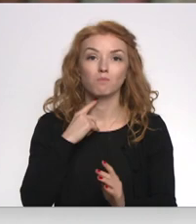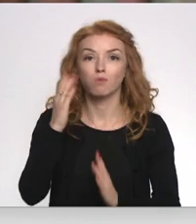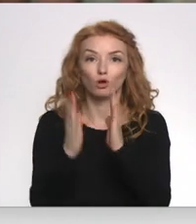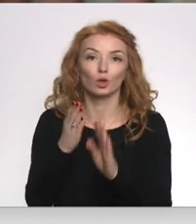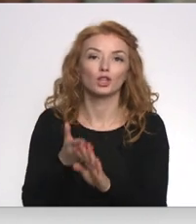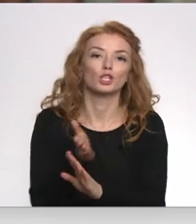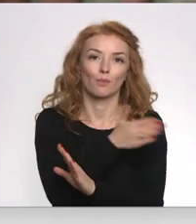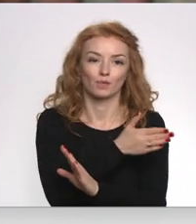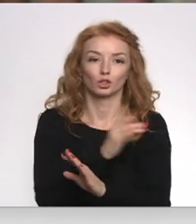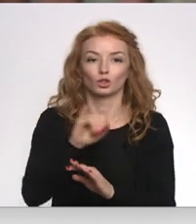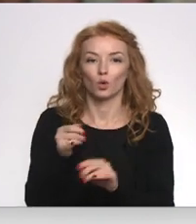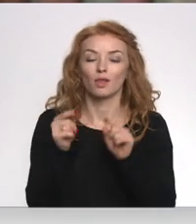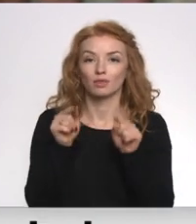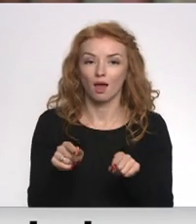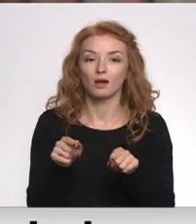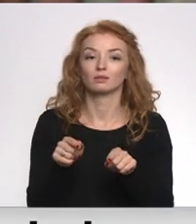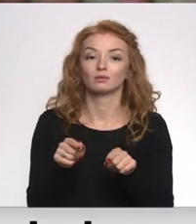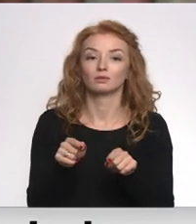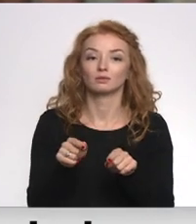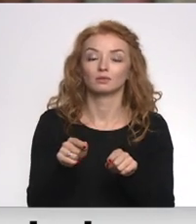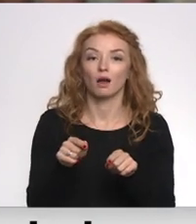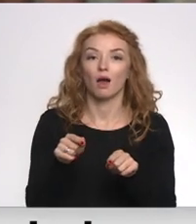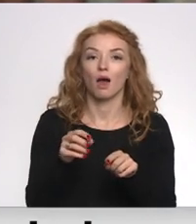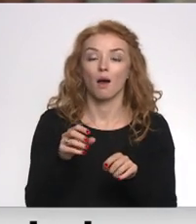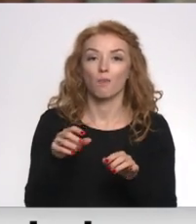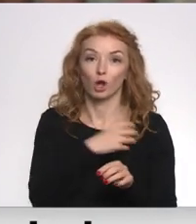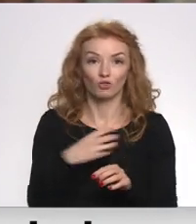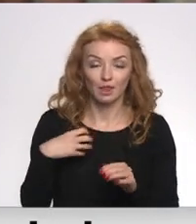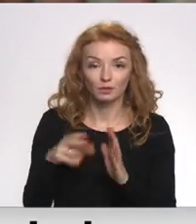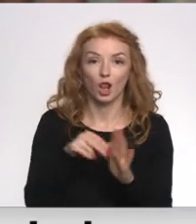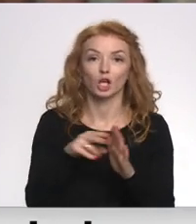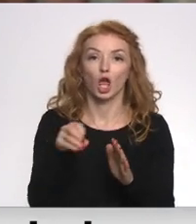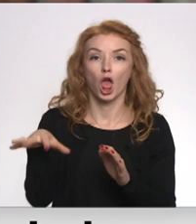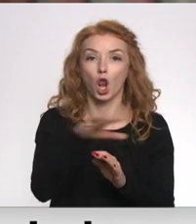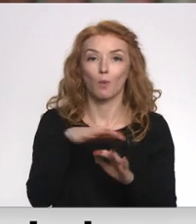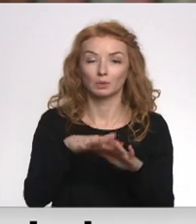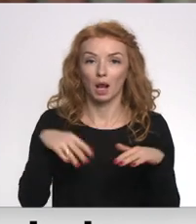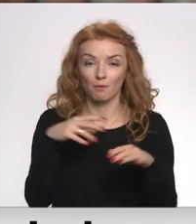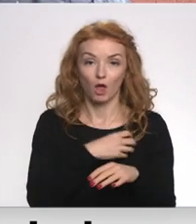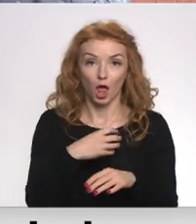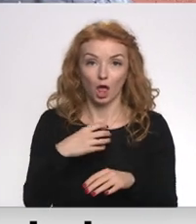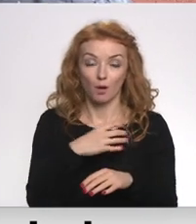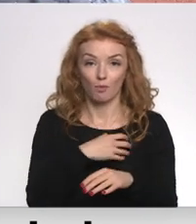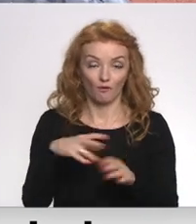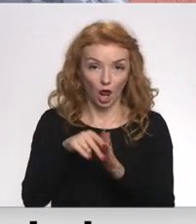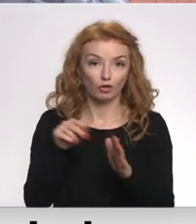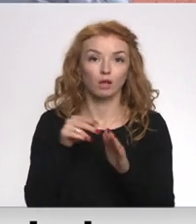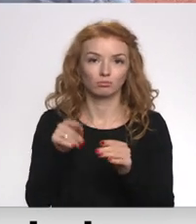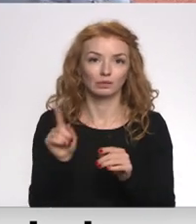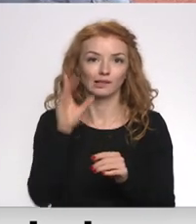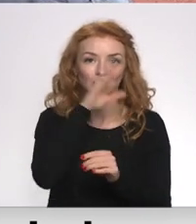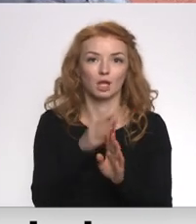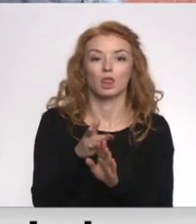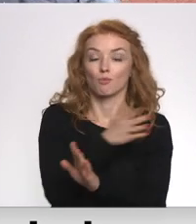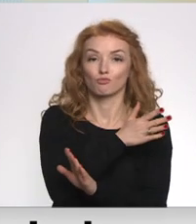iepriekš, jo tas, kā mēs redzam pašvaldību vēlēšanās, Eiropas parlamenta vēlēšanās, mūsdienās cilvēki vēlas nobalsot iepriekš. Tas būtu